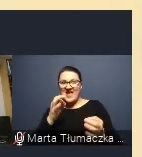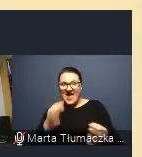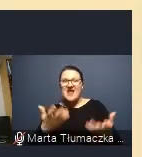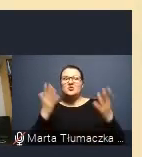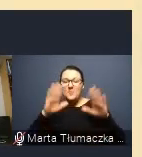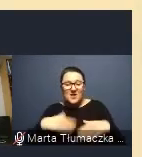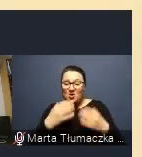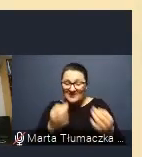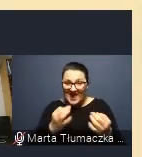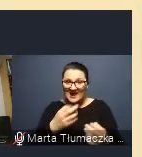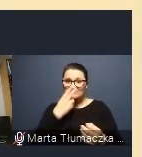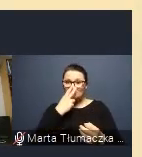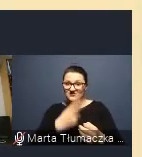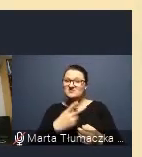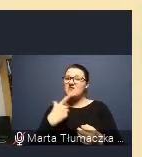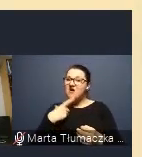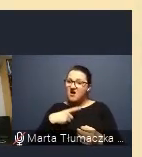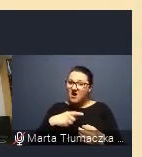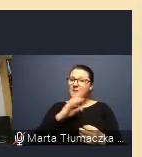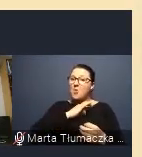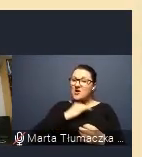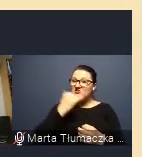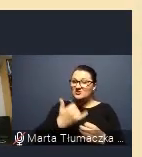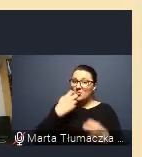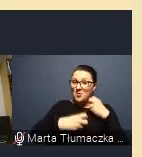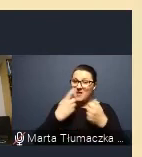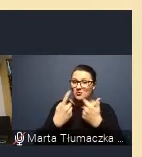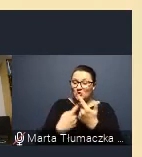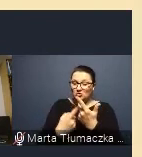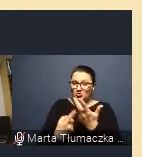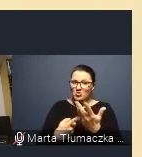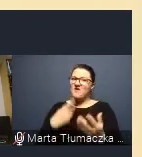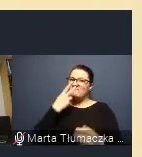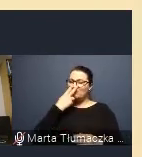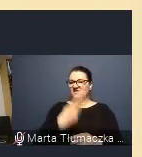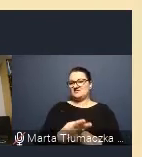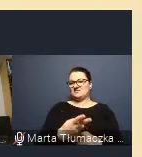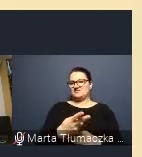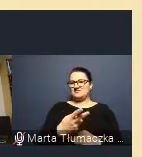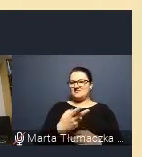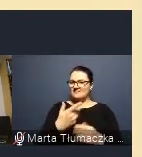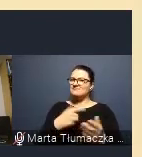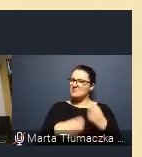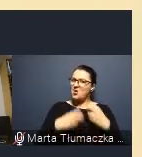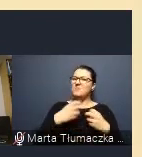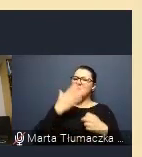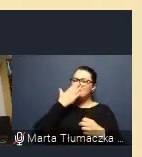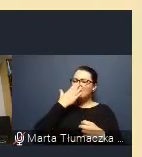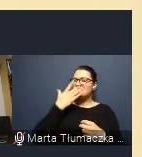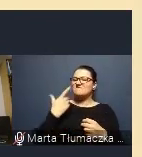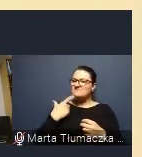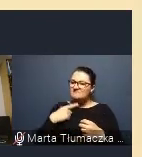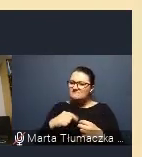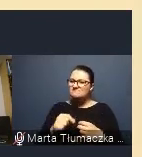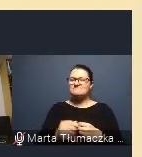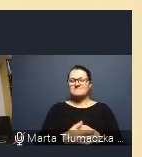poznają te problemy dziecka w jakiejś takiej, w całym spektrum, tak? Widzą całe spektrum tego problemu. Oprócz tego,